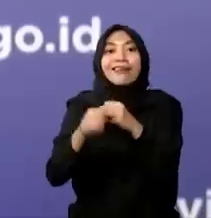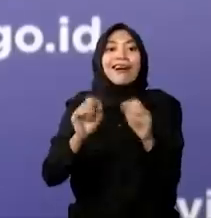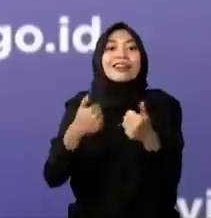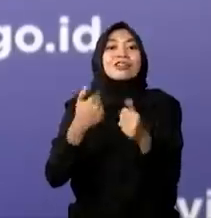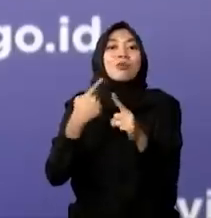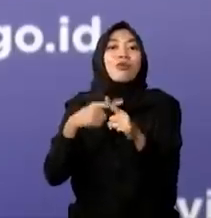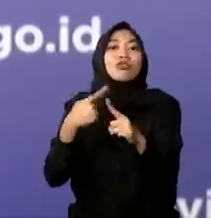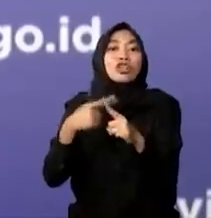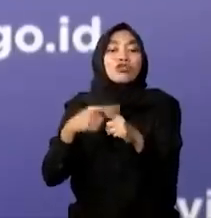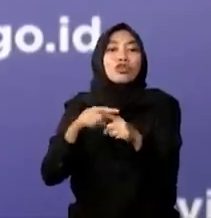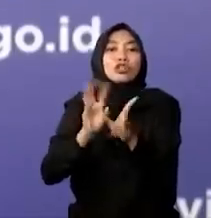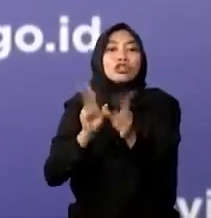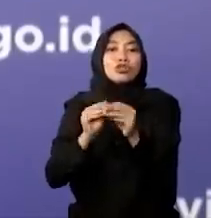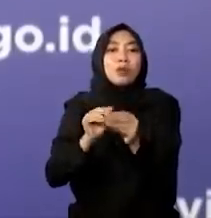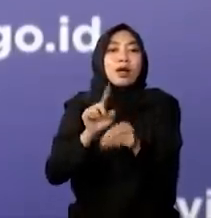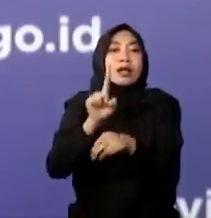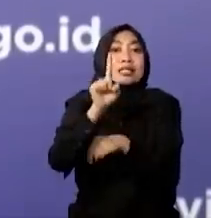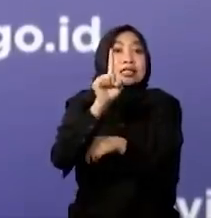sebanyak